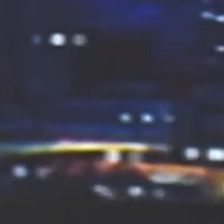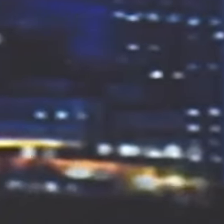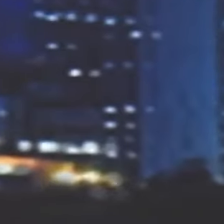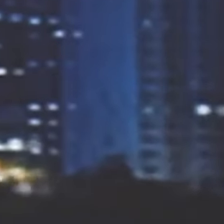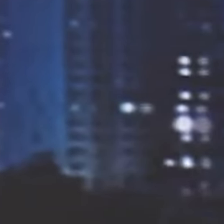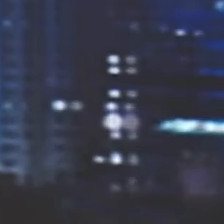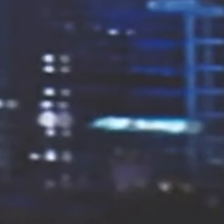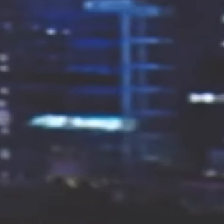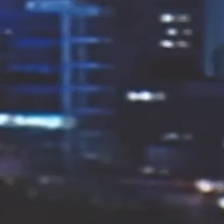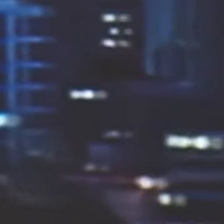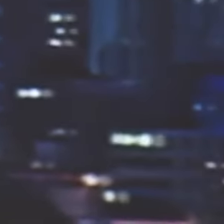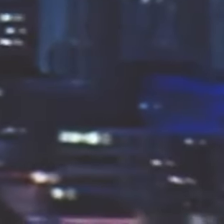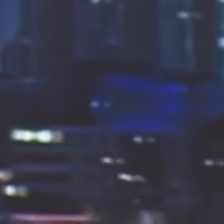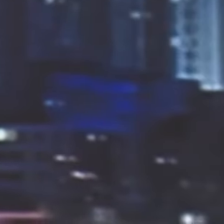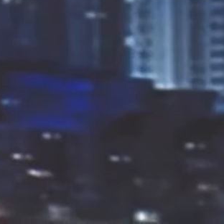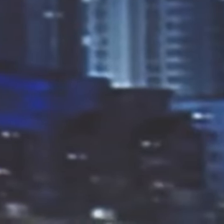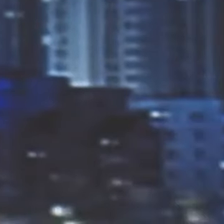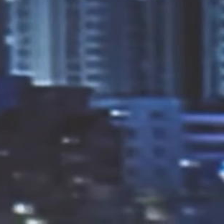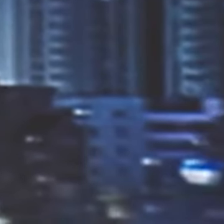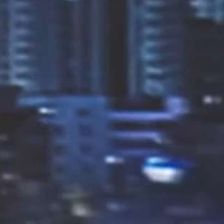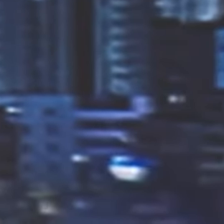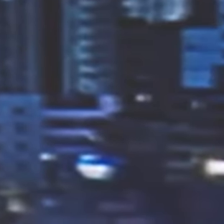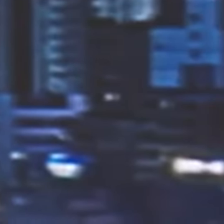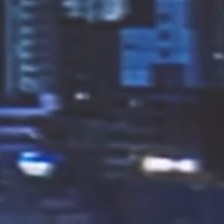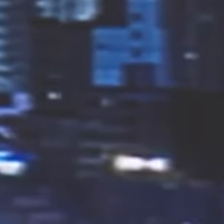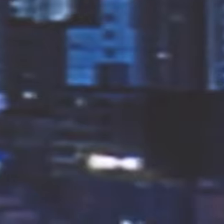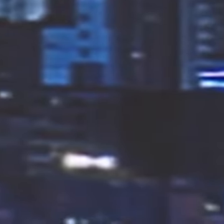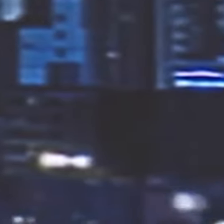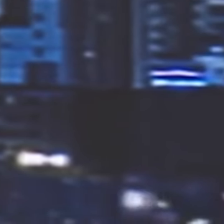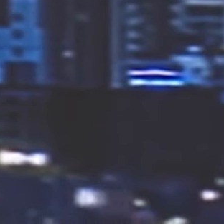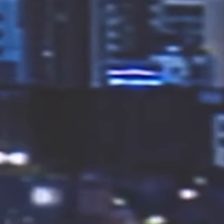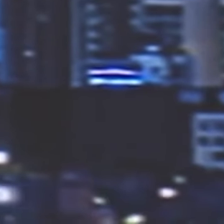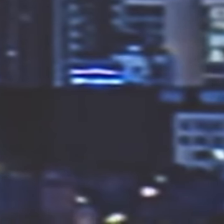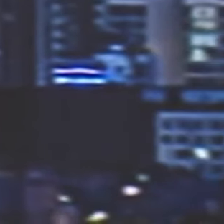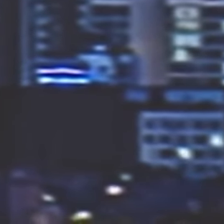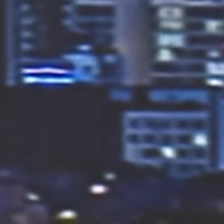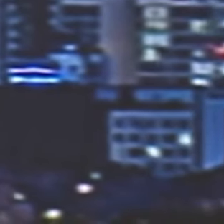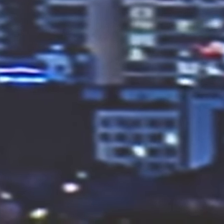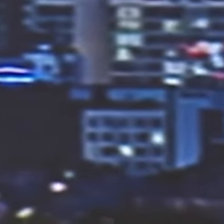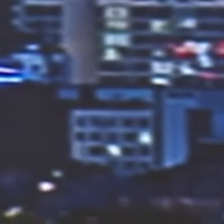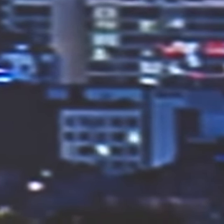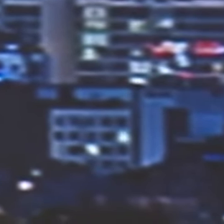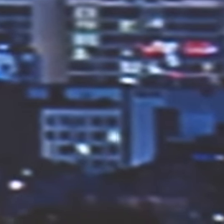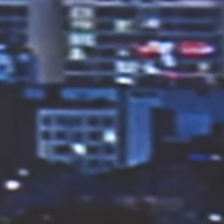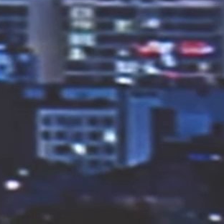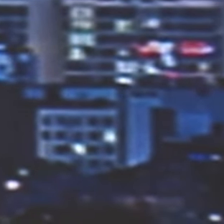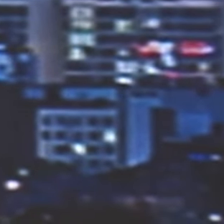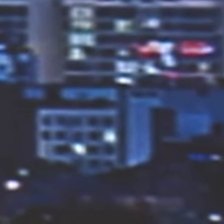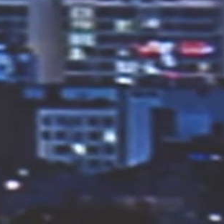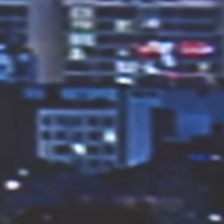JTBC 뉴스를 시청해주신 여러분 고맙습니다. 저희는 저녁 6시 50분 뉴스룸에서 뵙겠습니다.